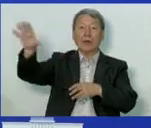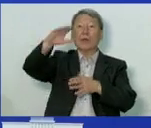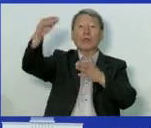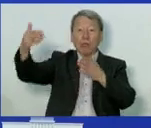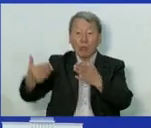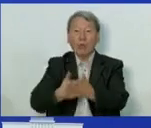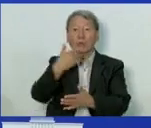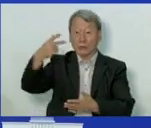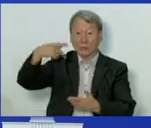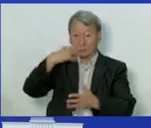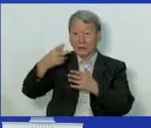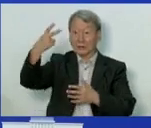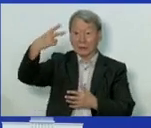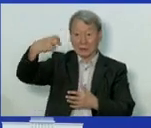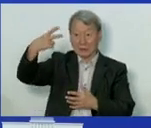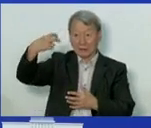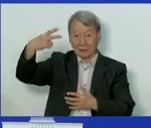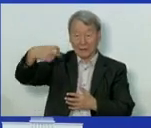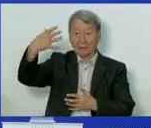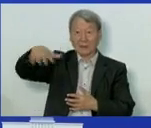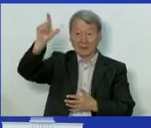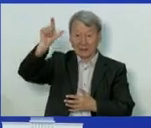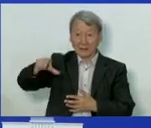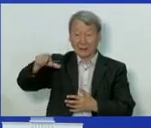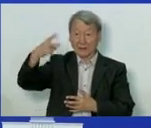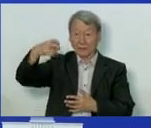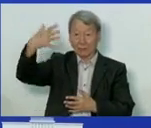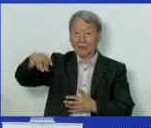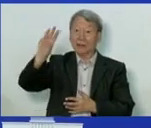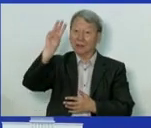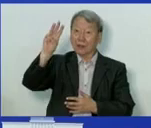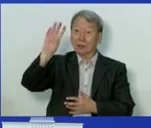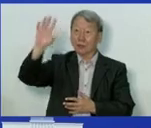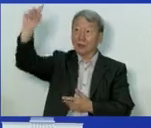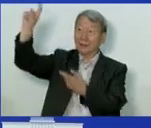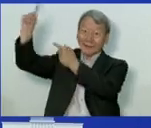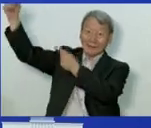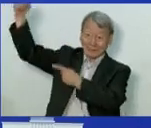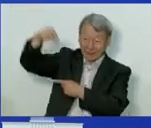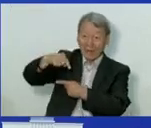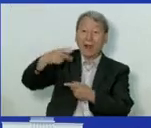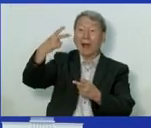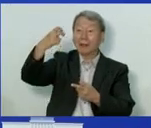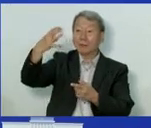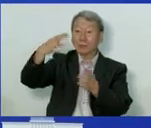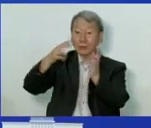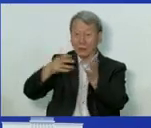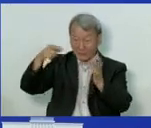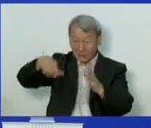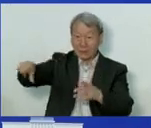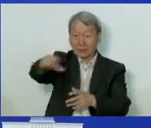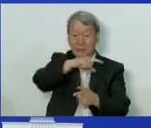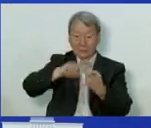Среди новых 250 случаев 3 составило завозные,